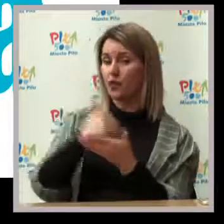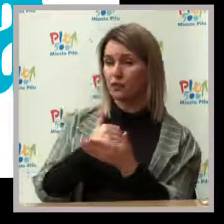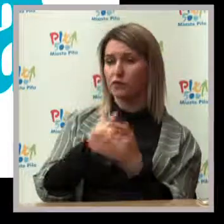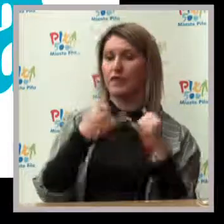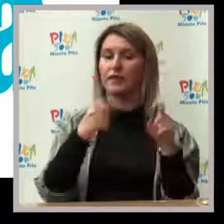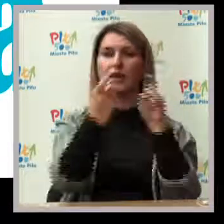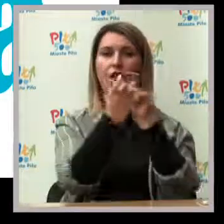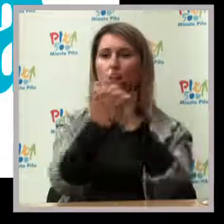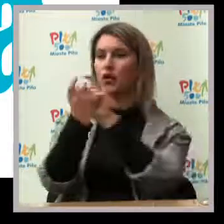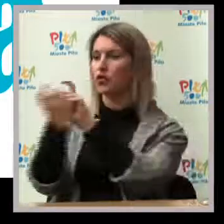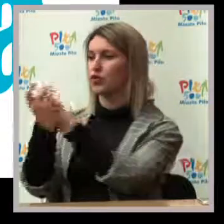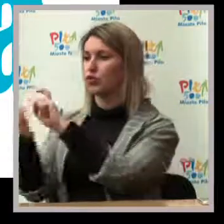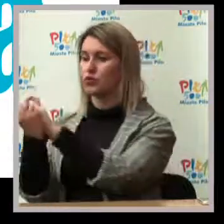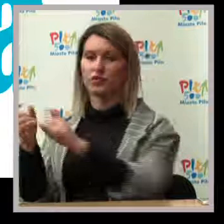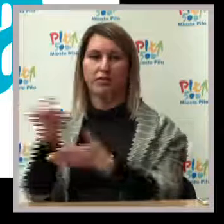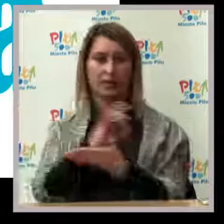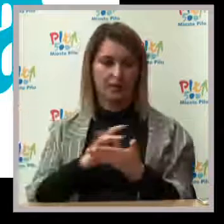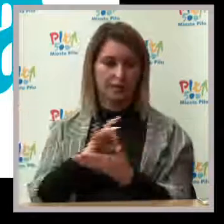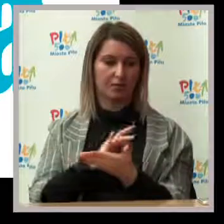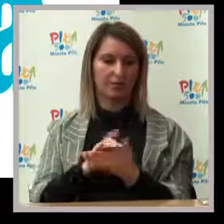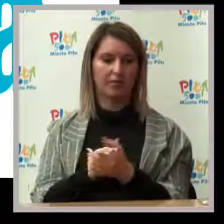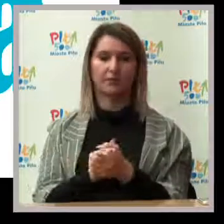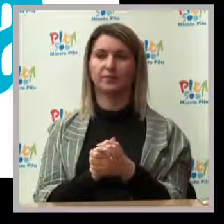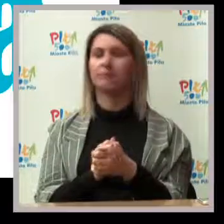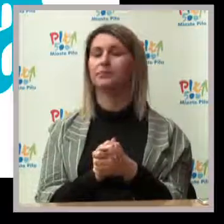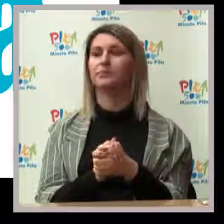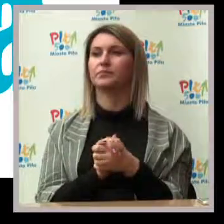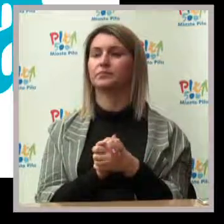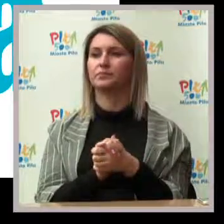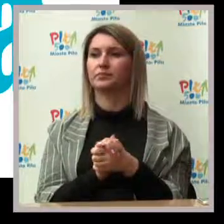gminami. Mamy takie jedno doświadczenie już w Polsce,